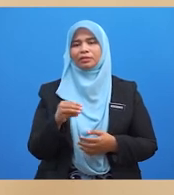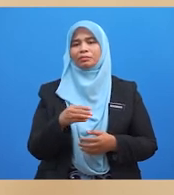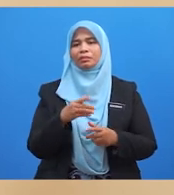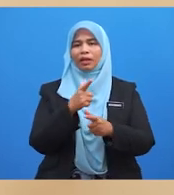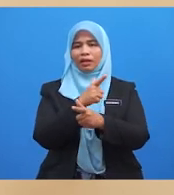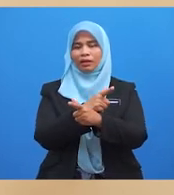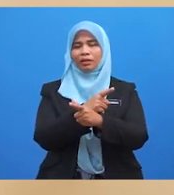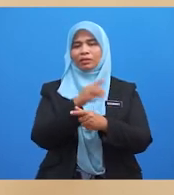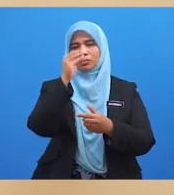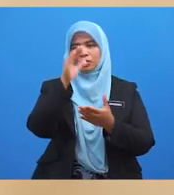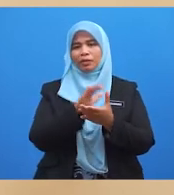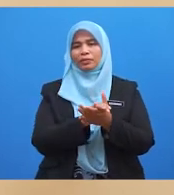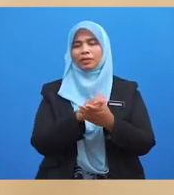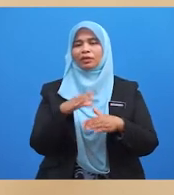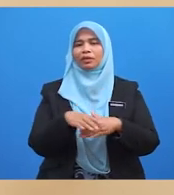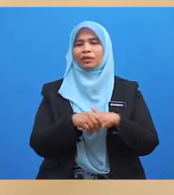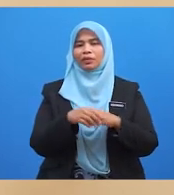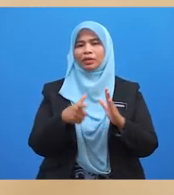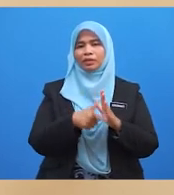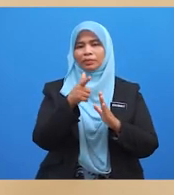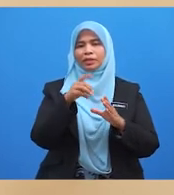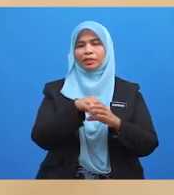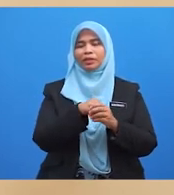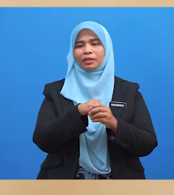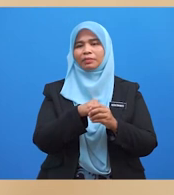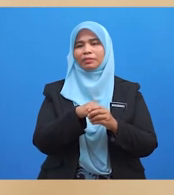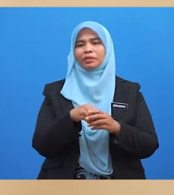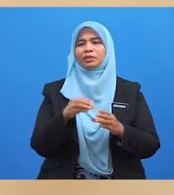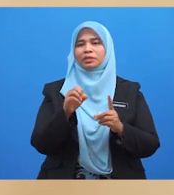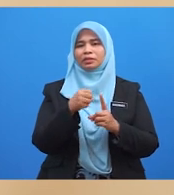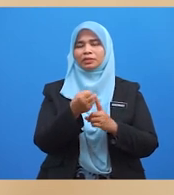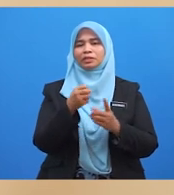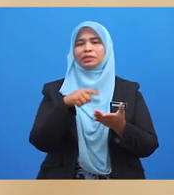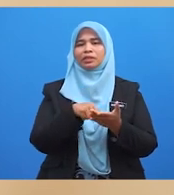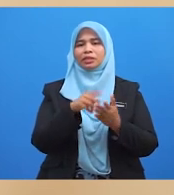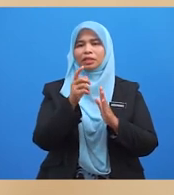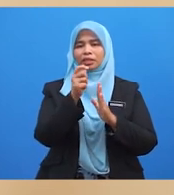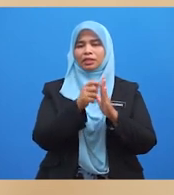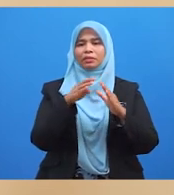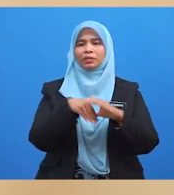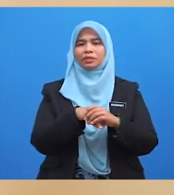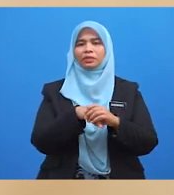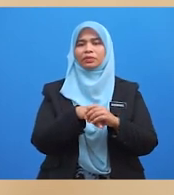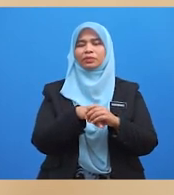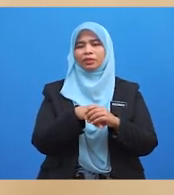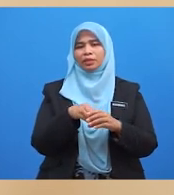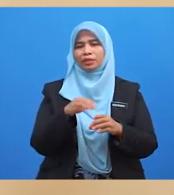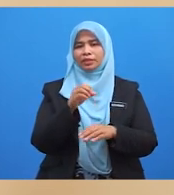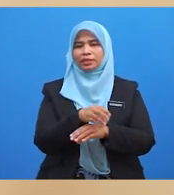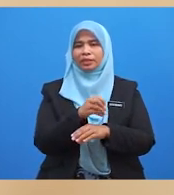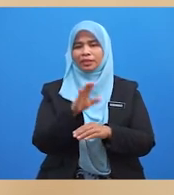melarang suami berpoligami dalam situasi ini termasuk dalam nasihat yang